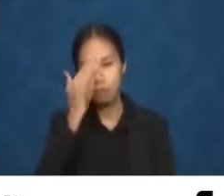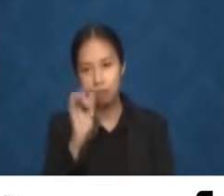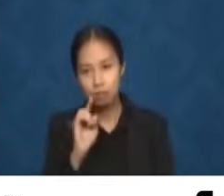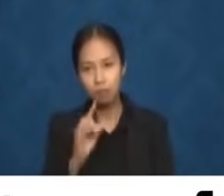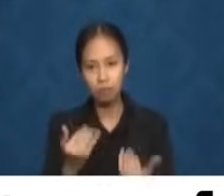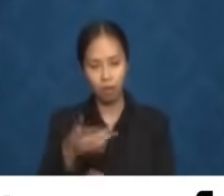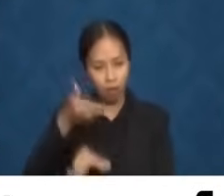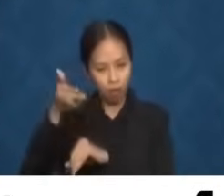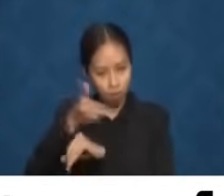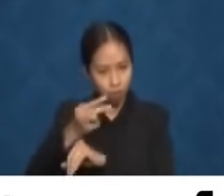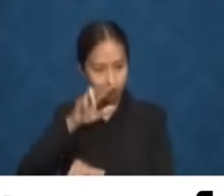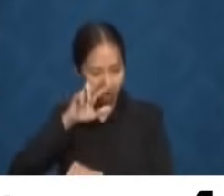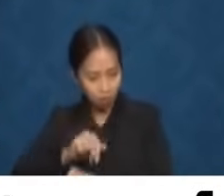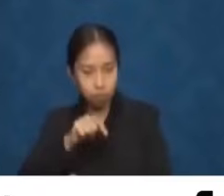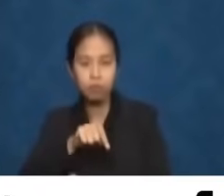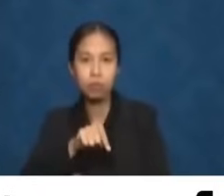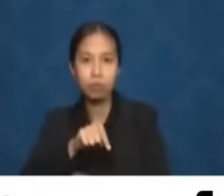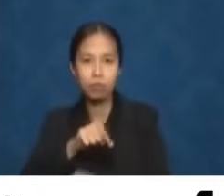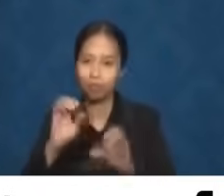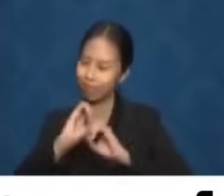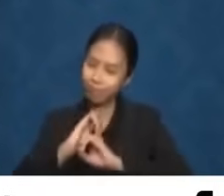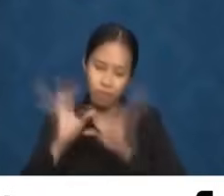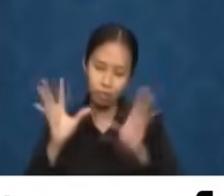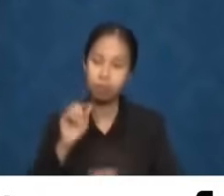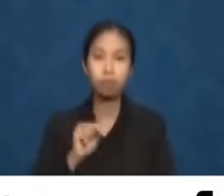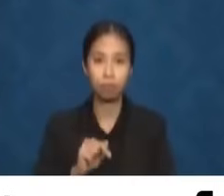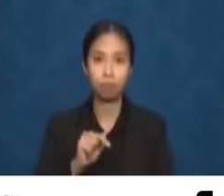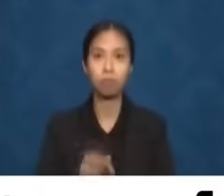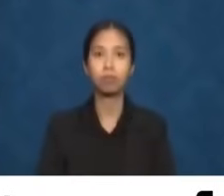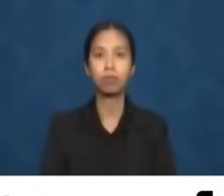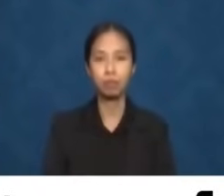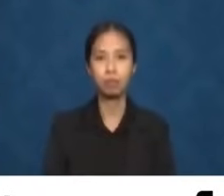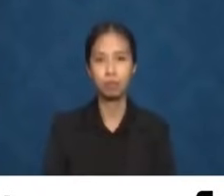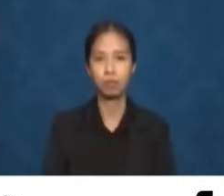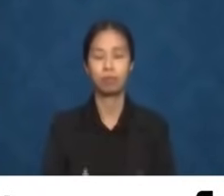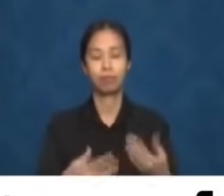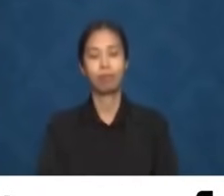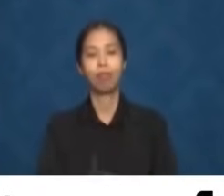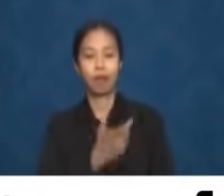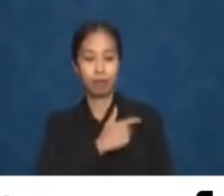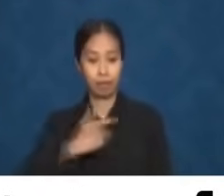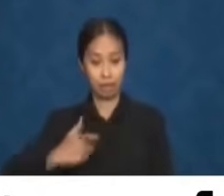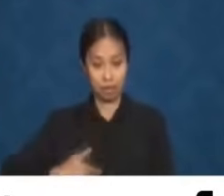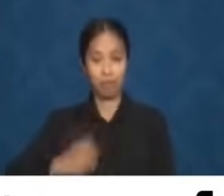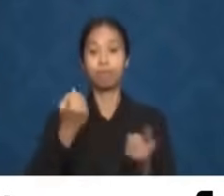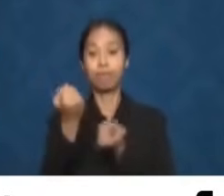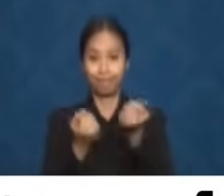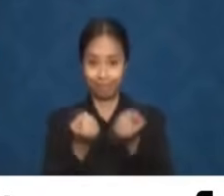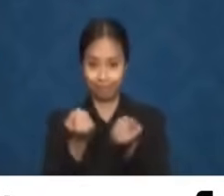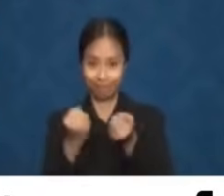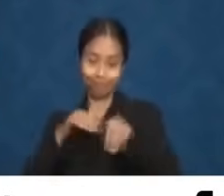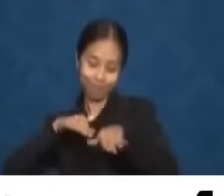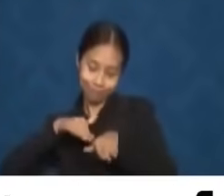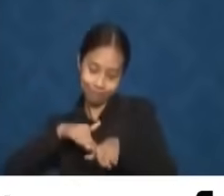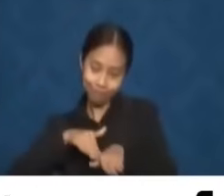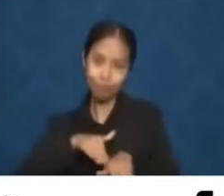ความมั่นคงของประเทศคลิปที่เผยแพร่เนี่ยทำให้ตนตกใจเพราะเห็นชัดเจนว่าขบวนเสด็จสั้นมากดำเนินการด้วยความระมัดระวังไม่ได้ปิดถนนอะ